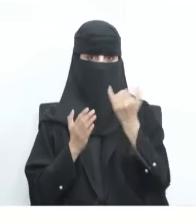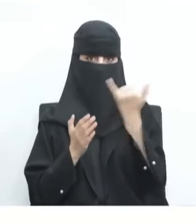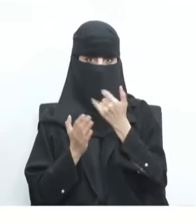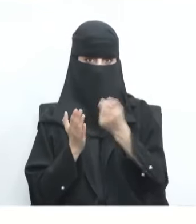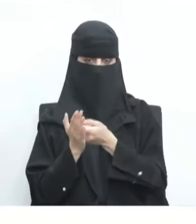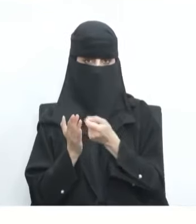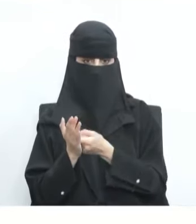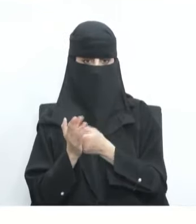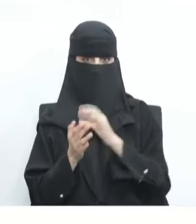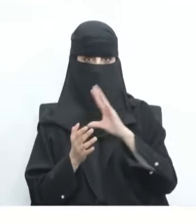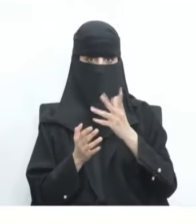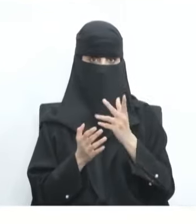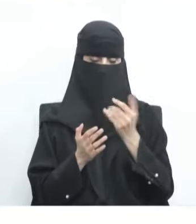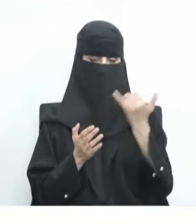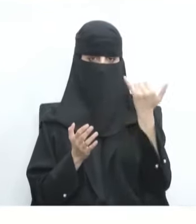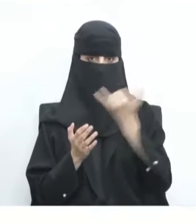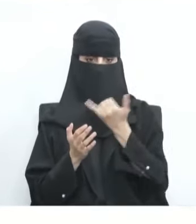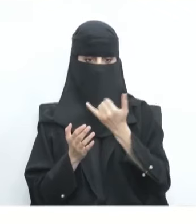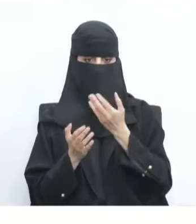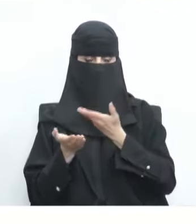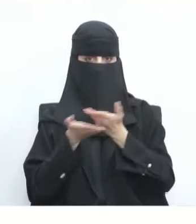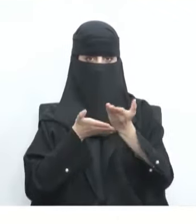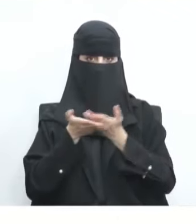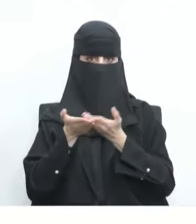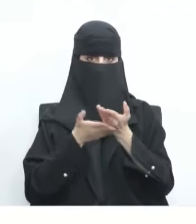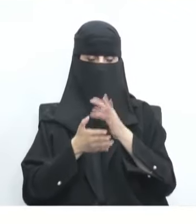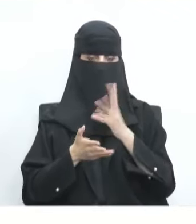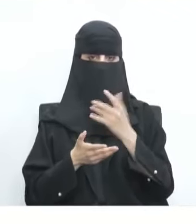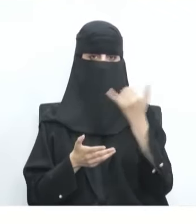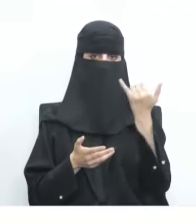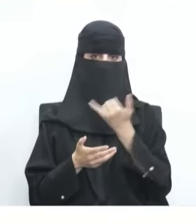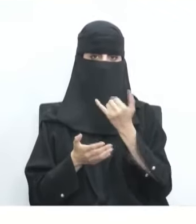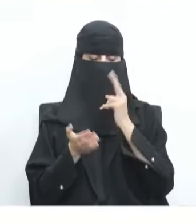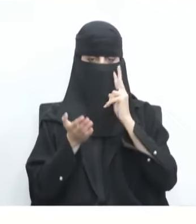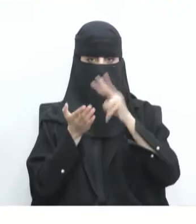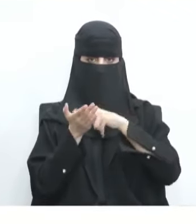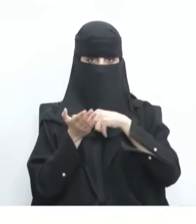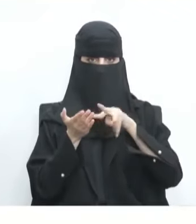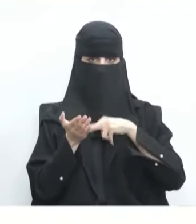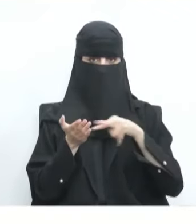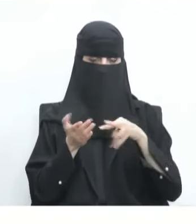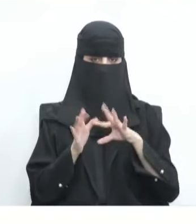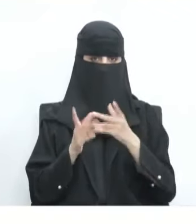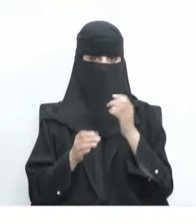الكتابه التحدث على القراءه